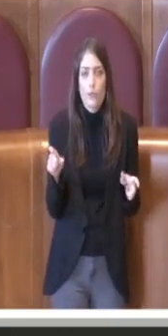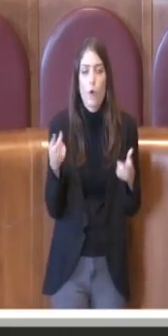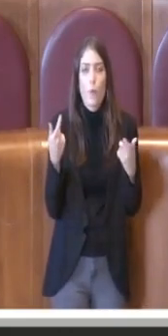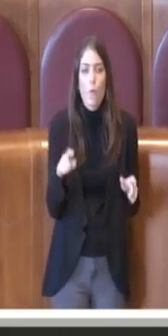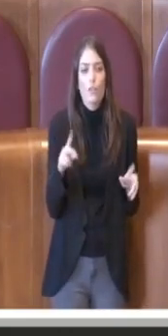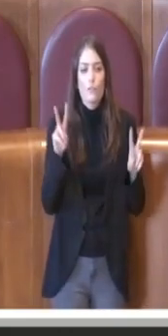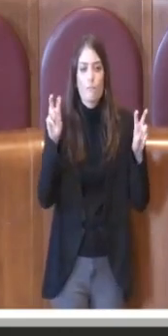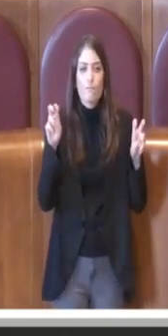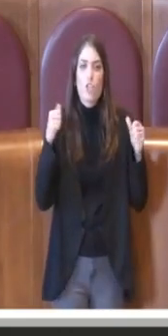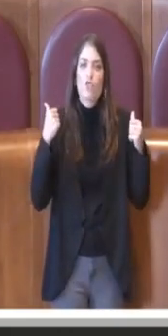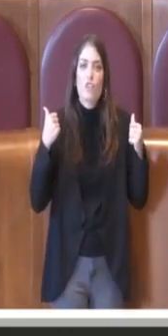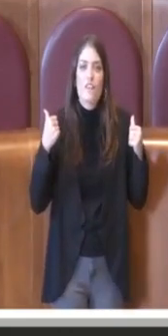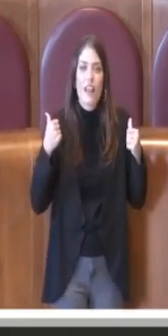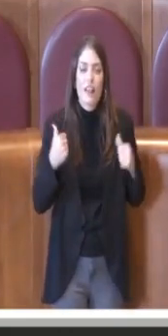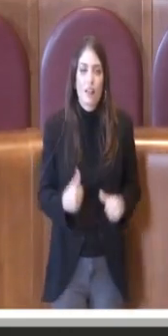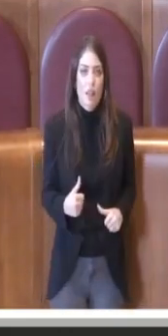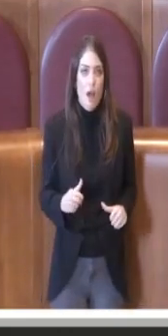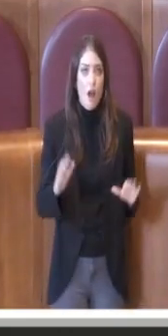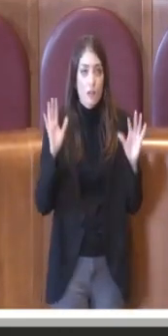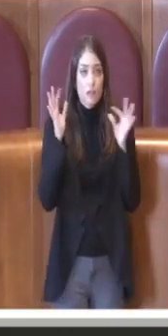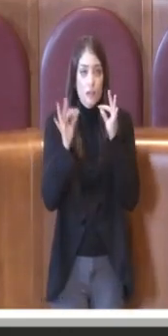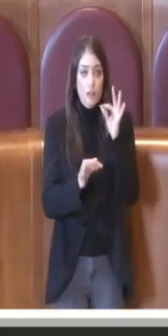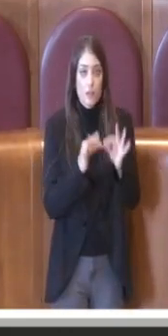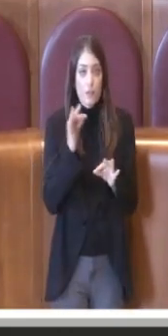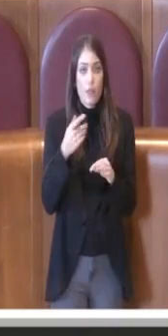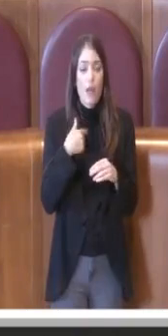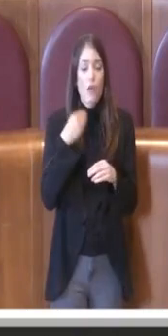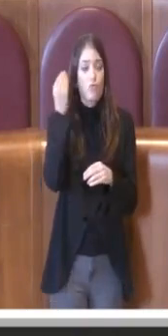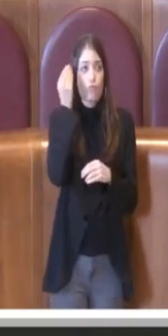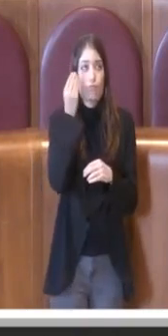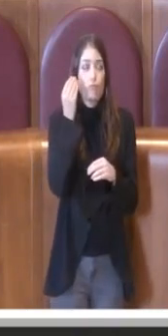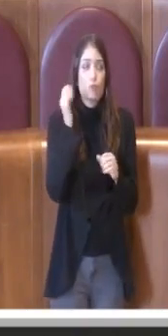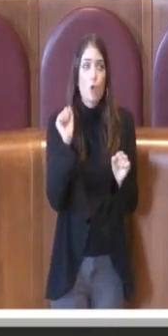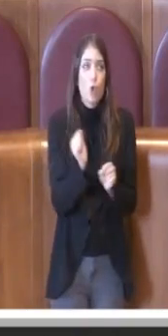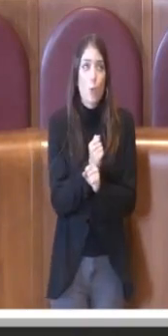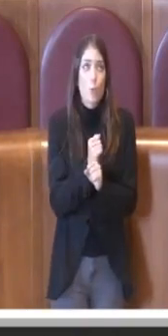di civiltà, proprio come dicevo prima, non è pensabile